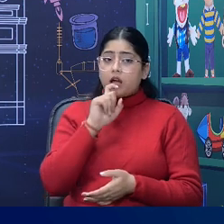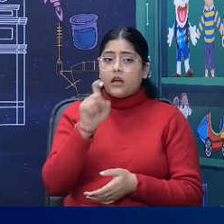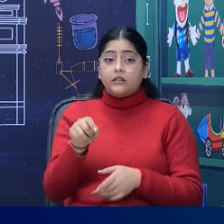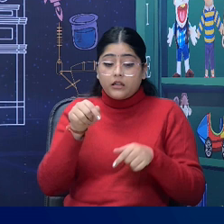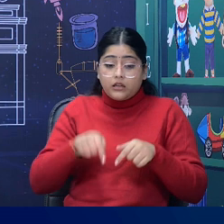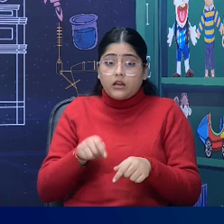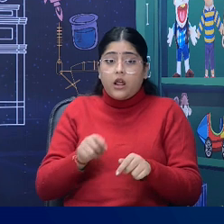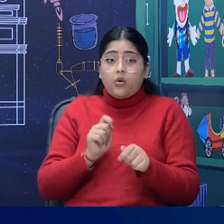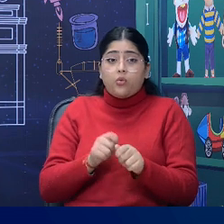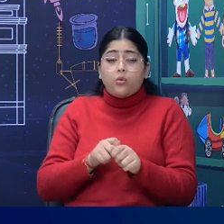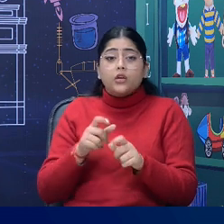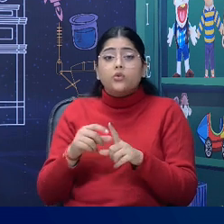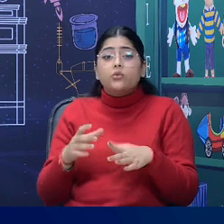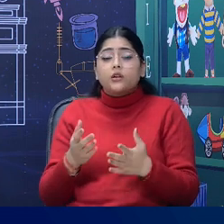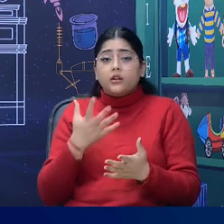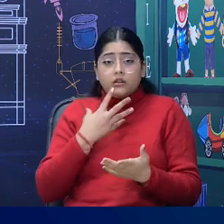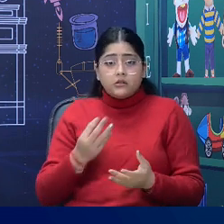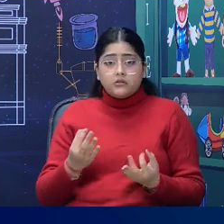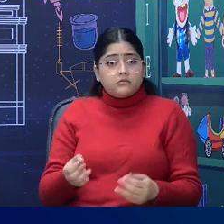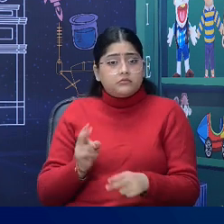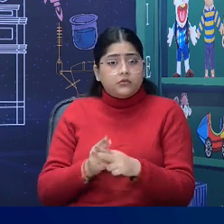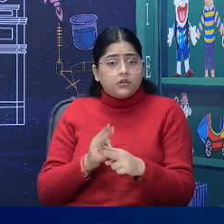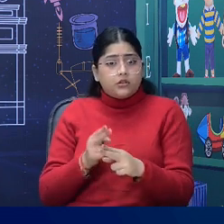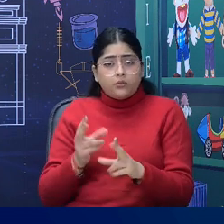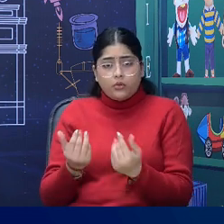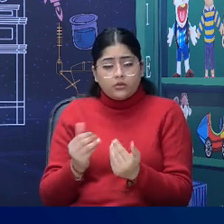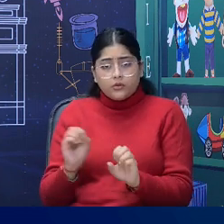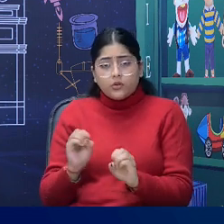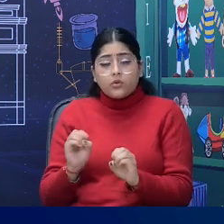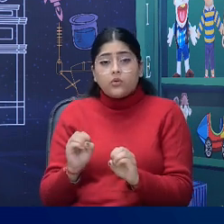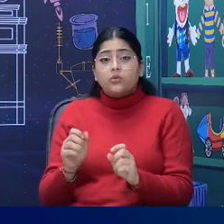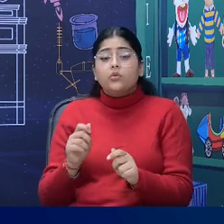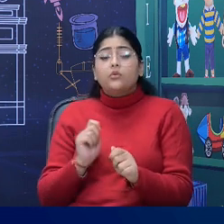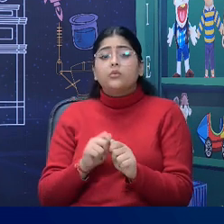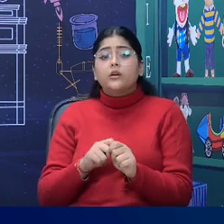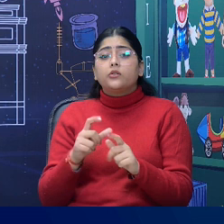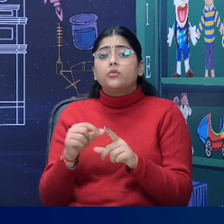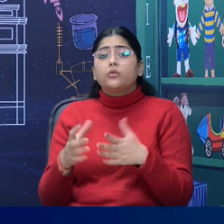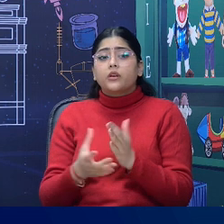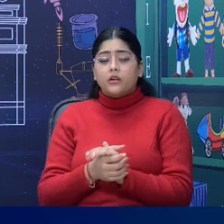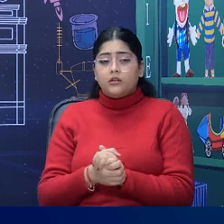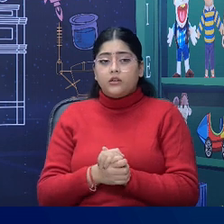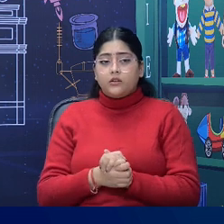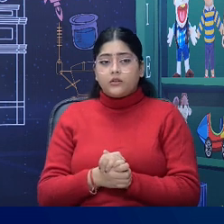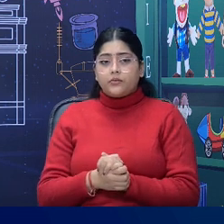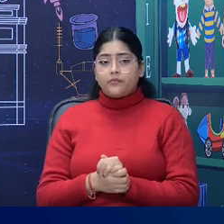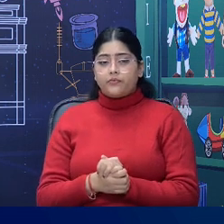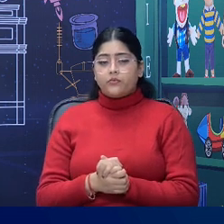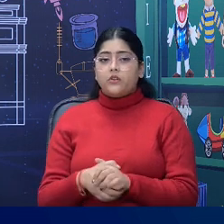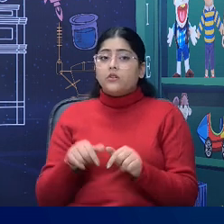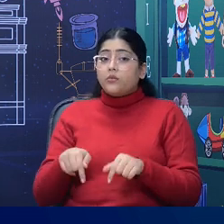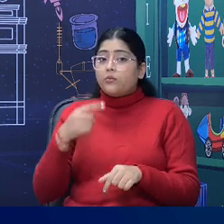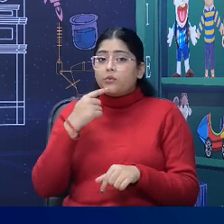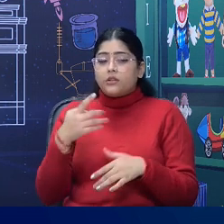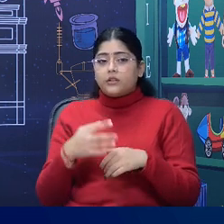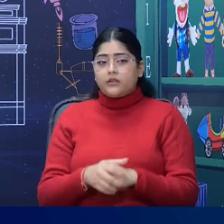भाई आप साधु बन के तो नहीं रहोगे ना धंधा भी तो कुछ करोगे अब उन्होंने कितनी मार्मिक और तीखी बात कही